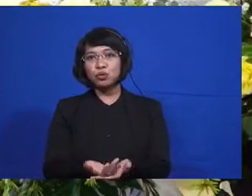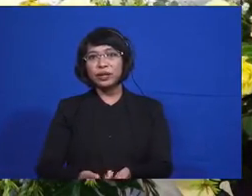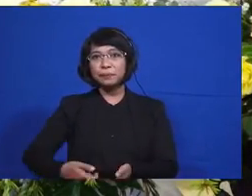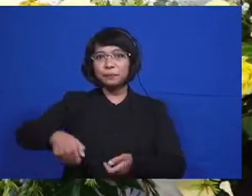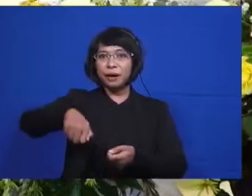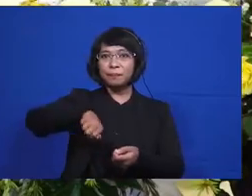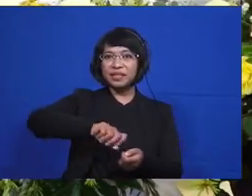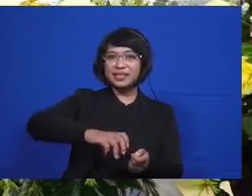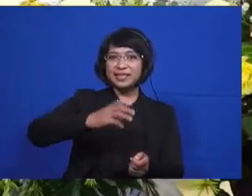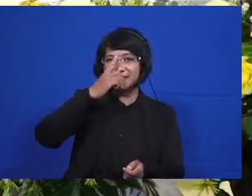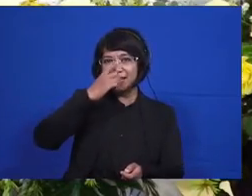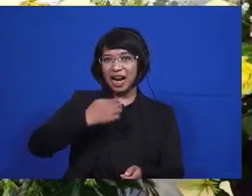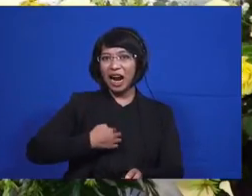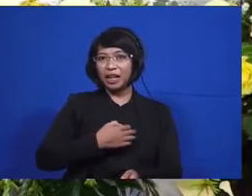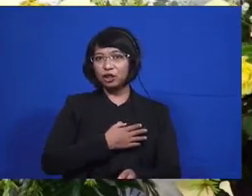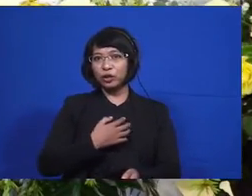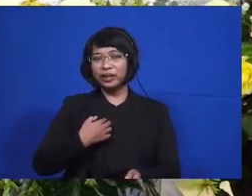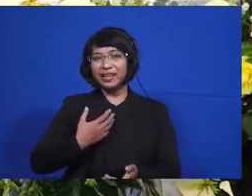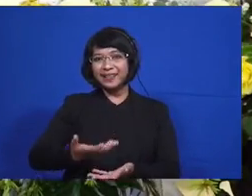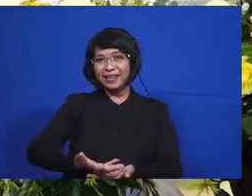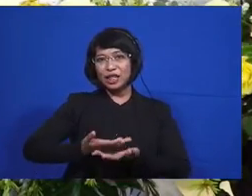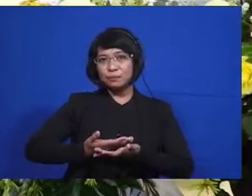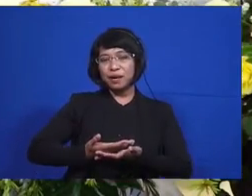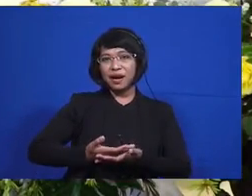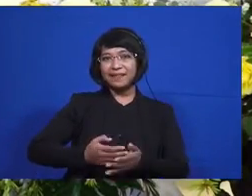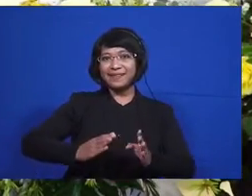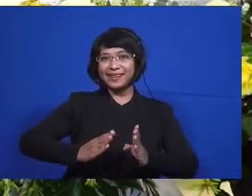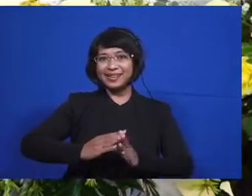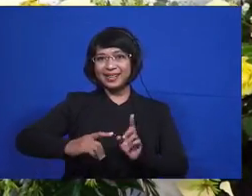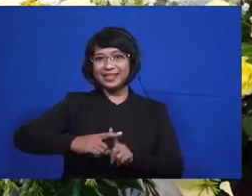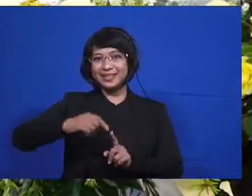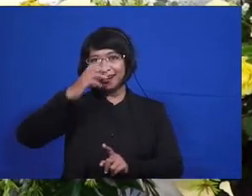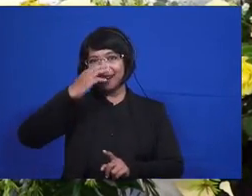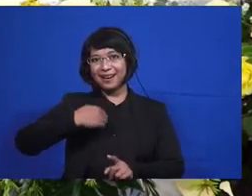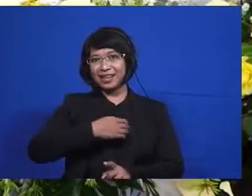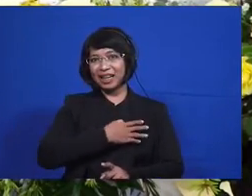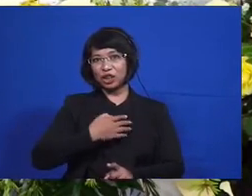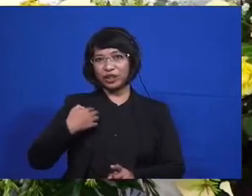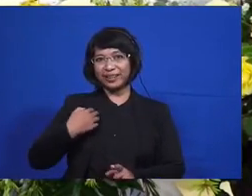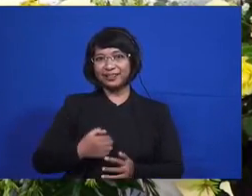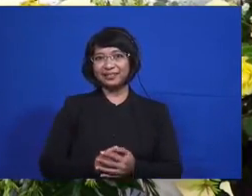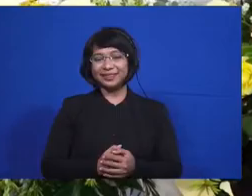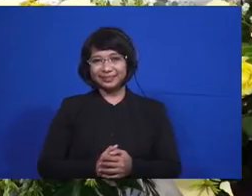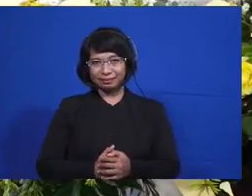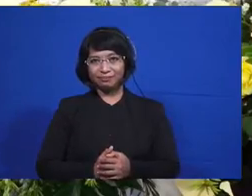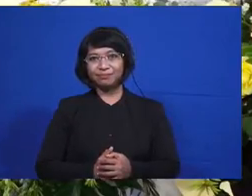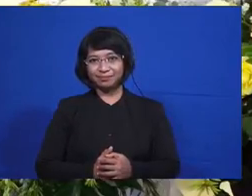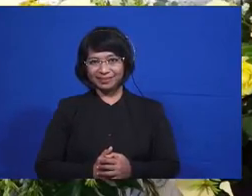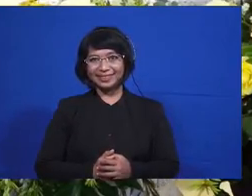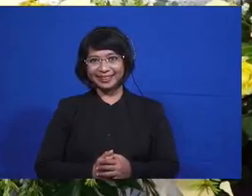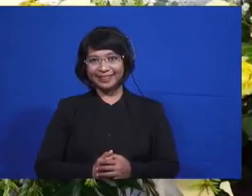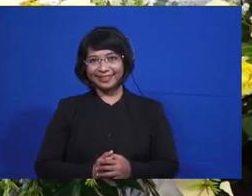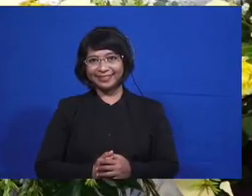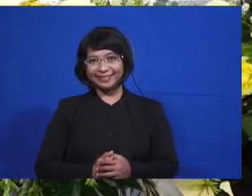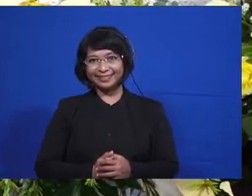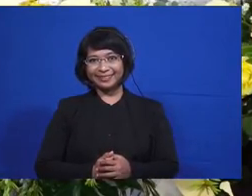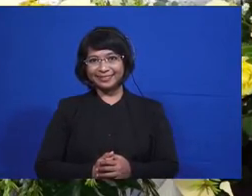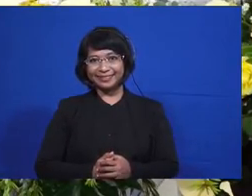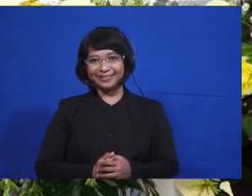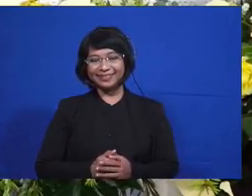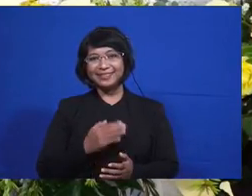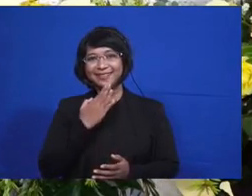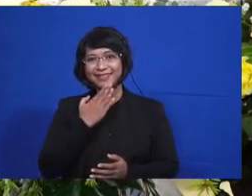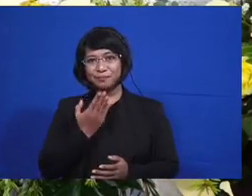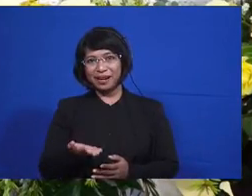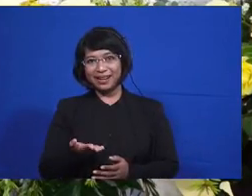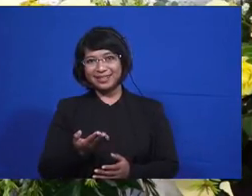Katolik atau telah diterima di gereja Katolik dan sedang tidak dalam halangan menurut kitab hukum kanonik. Terima